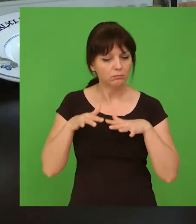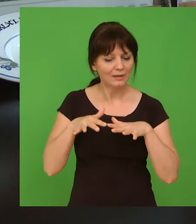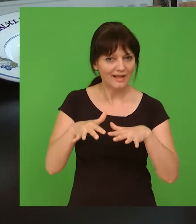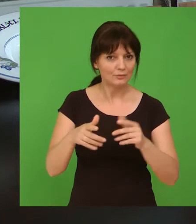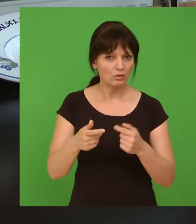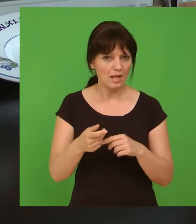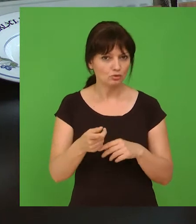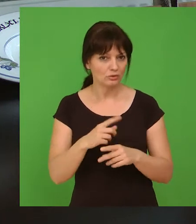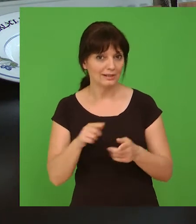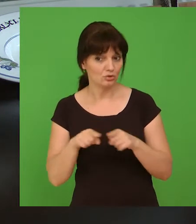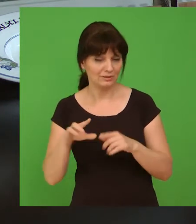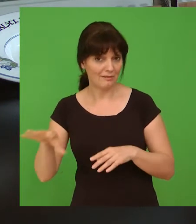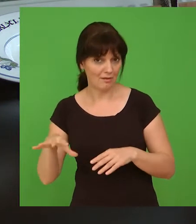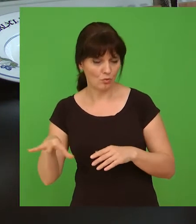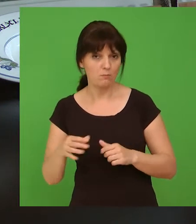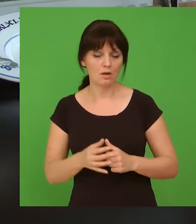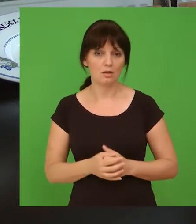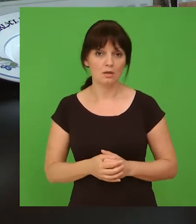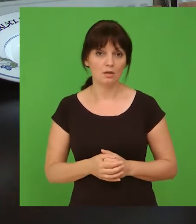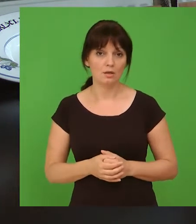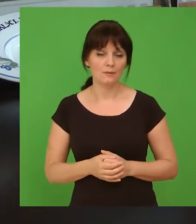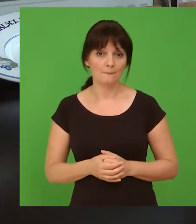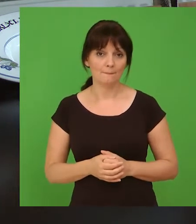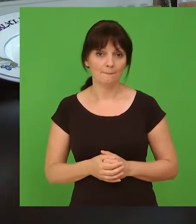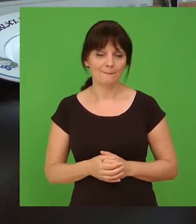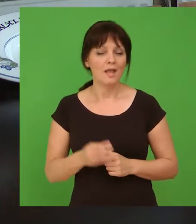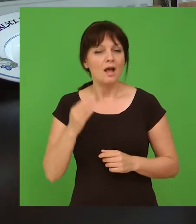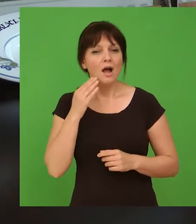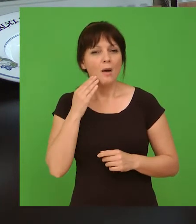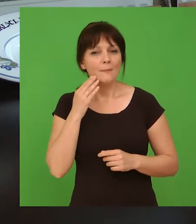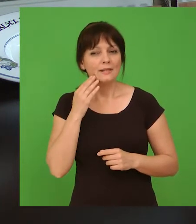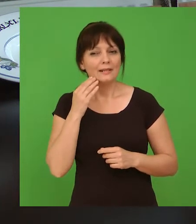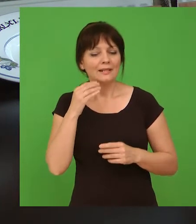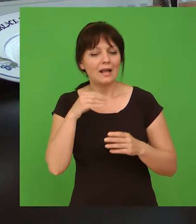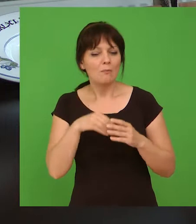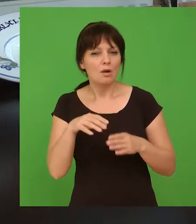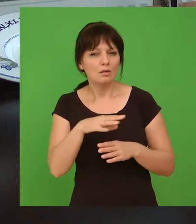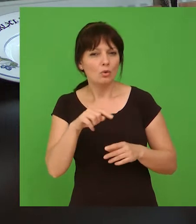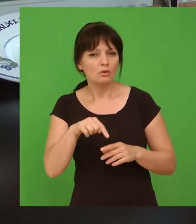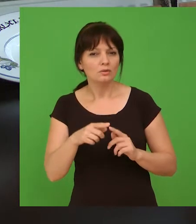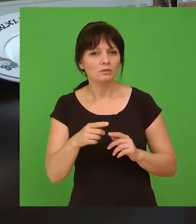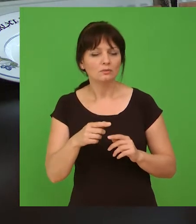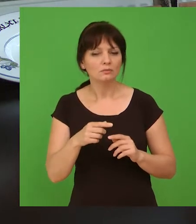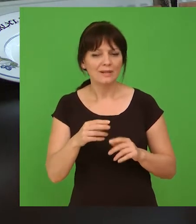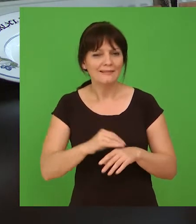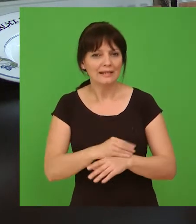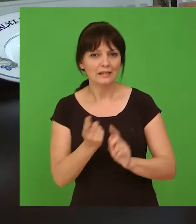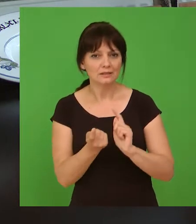mint például Európában? Amerikán belül egyfajta változás